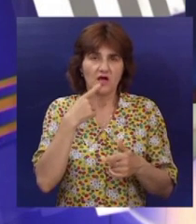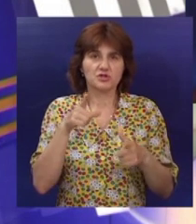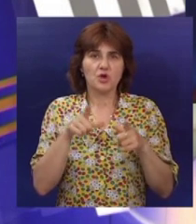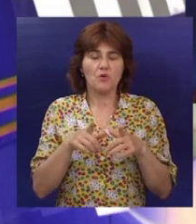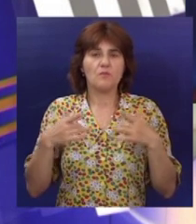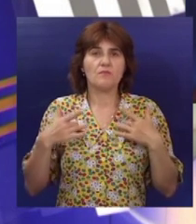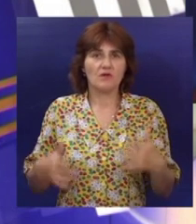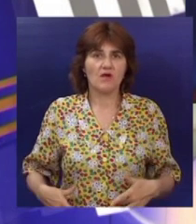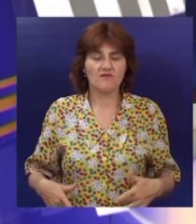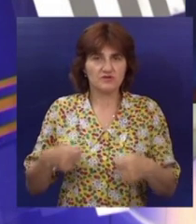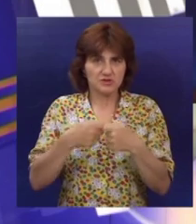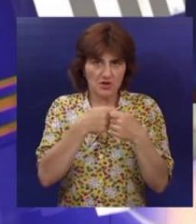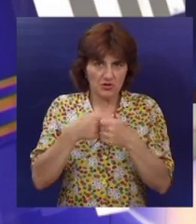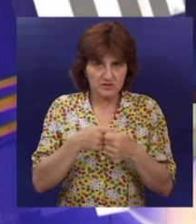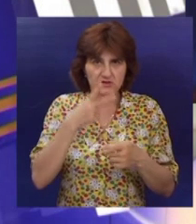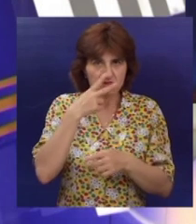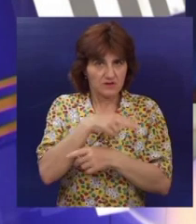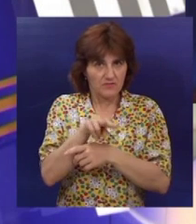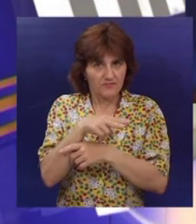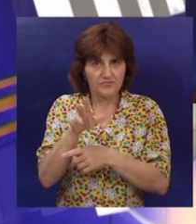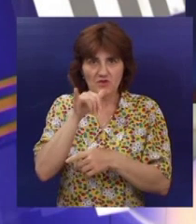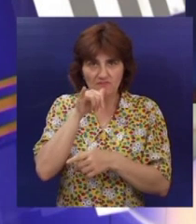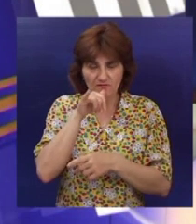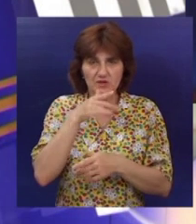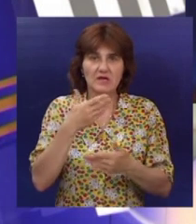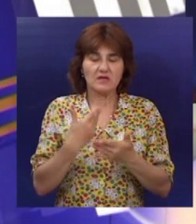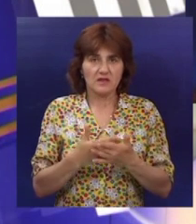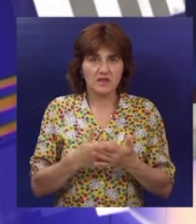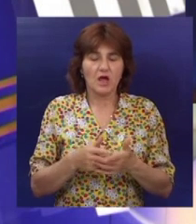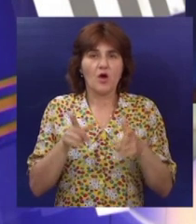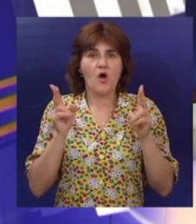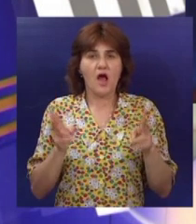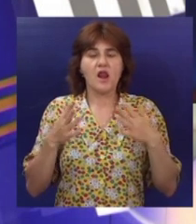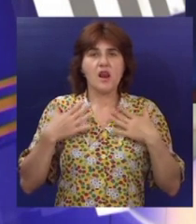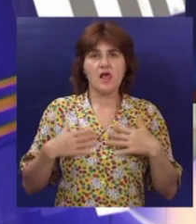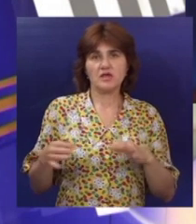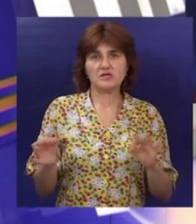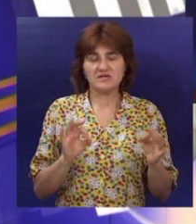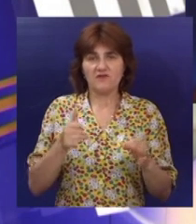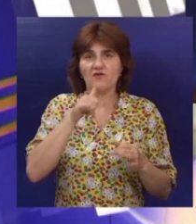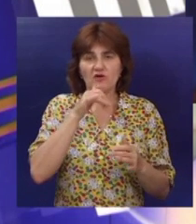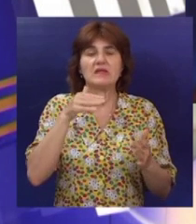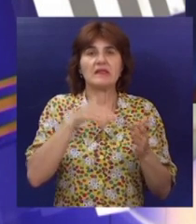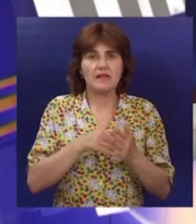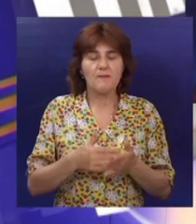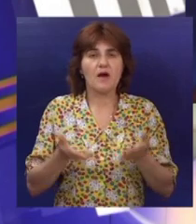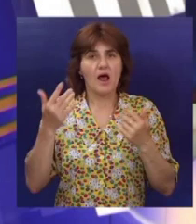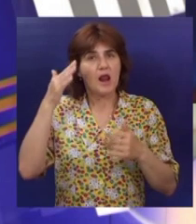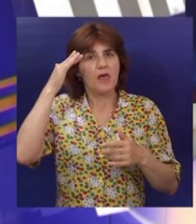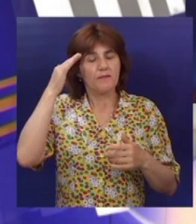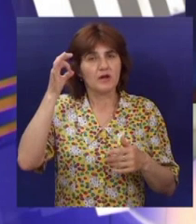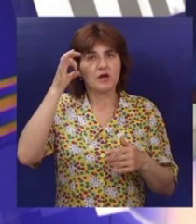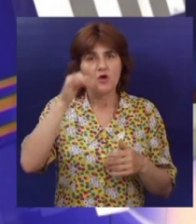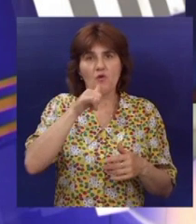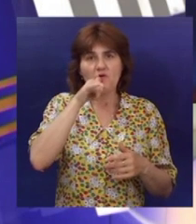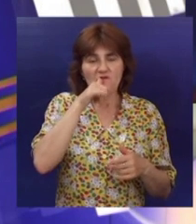javno zdravlje. S obzirom na paklene vrućine koje traju već danima, rashlađivanje u vodi svakako je preporučljivo, ali treba voditi računa